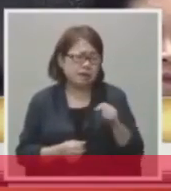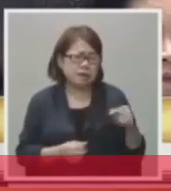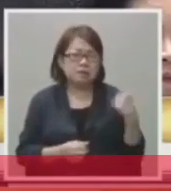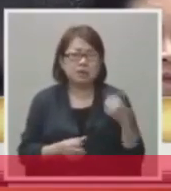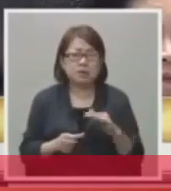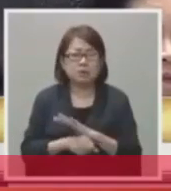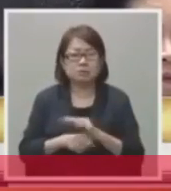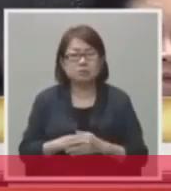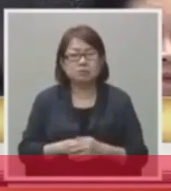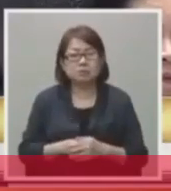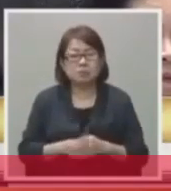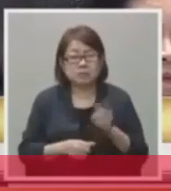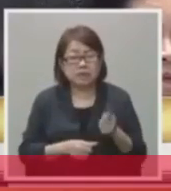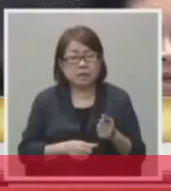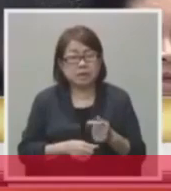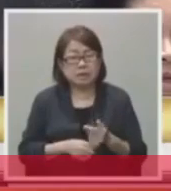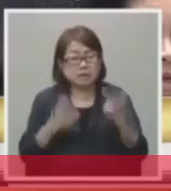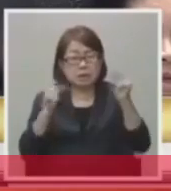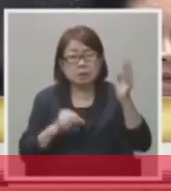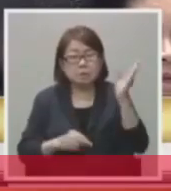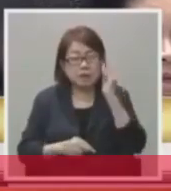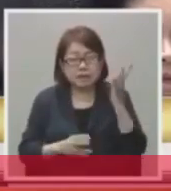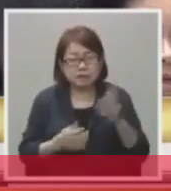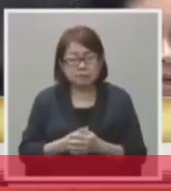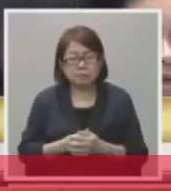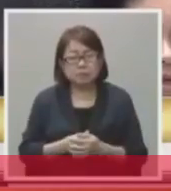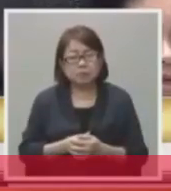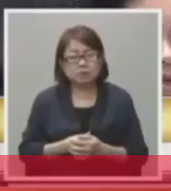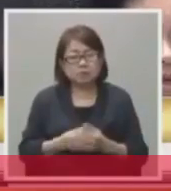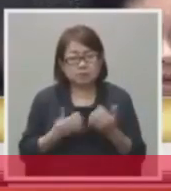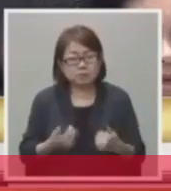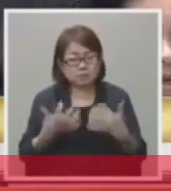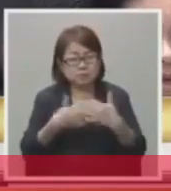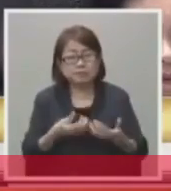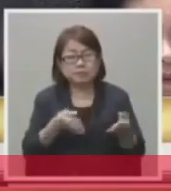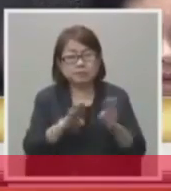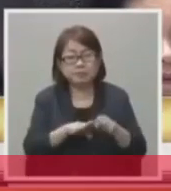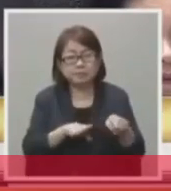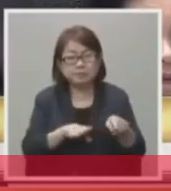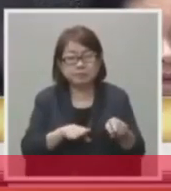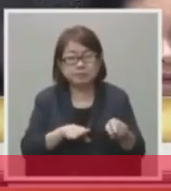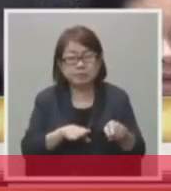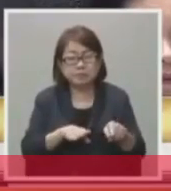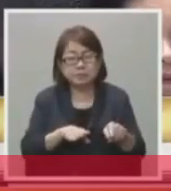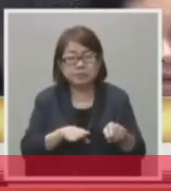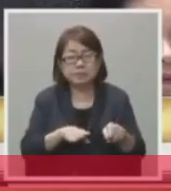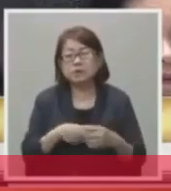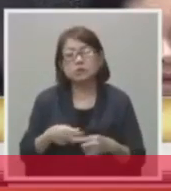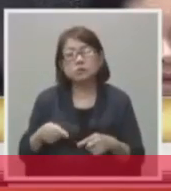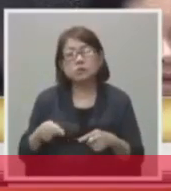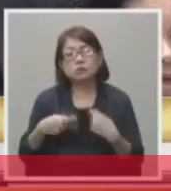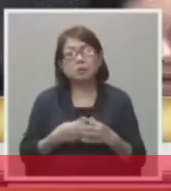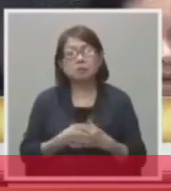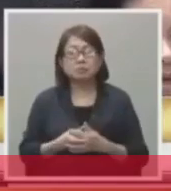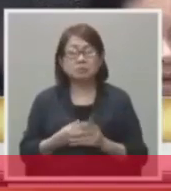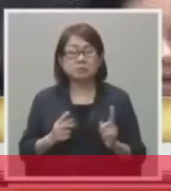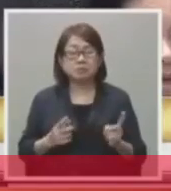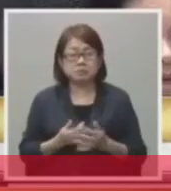ท่านไม่ทราบนี่ครับท่านก็บอกว่าดีพอปิดโรงงานท่านก็ตอบหน้าชื่นใจโ